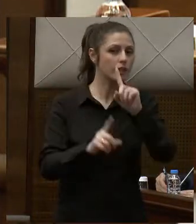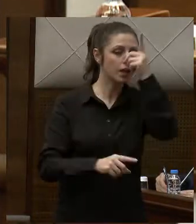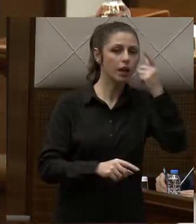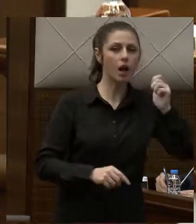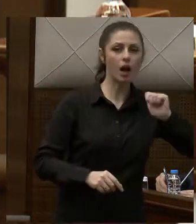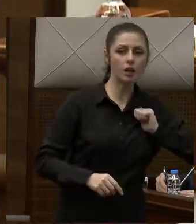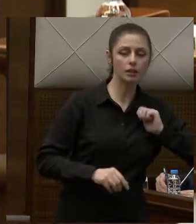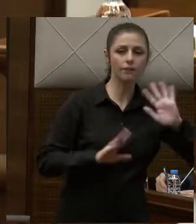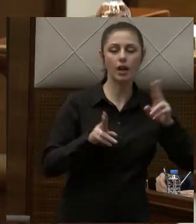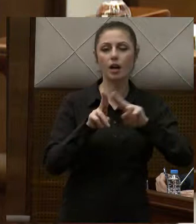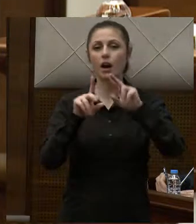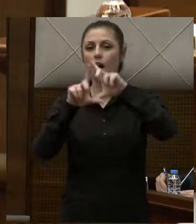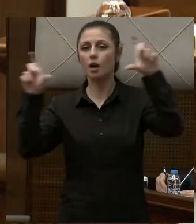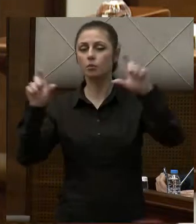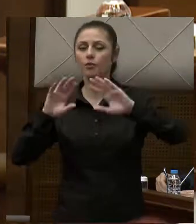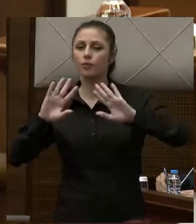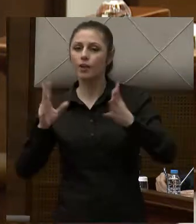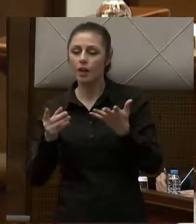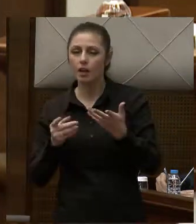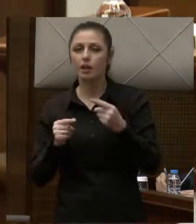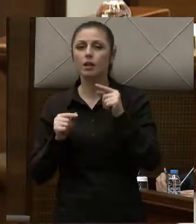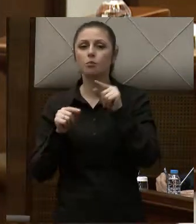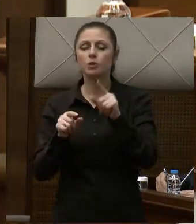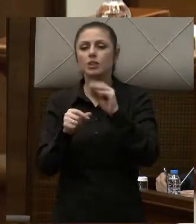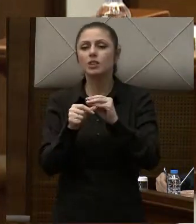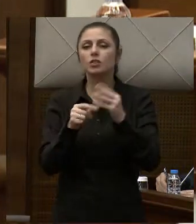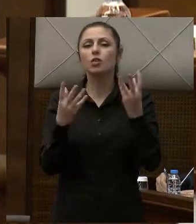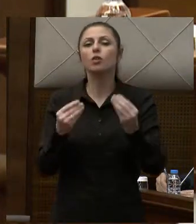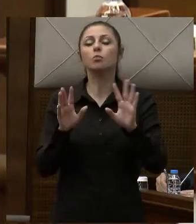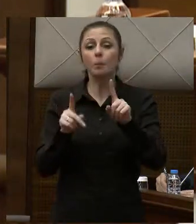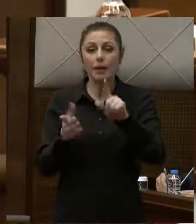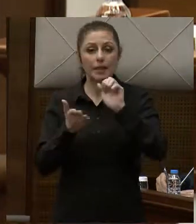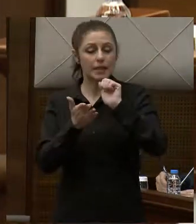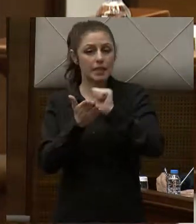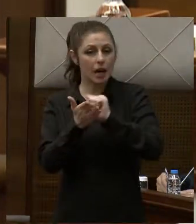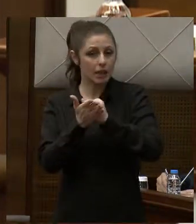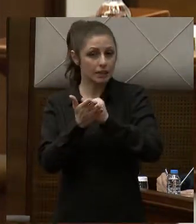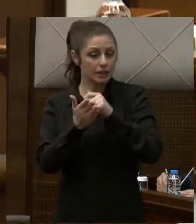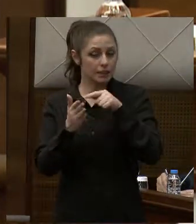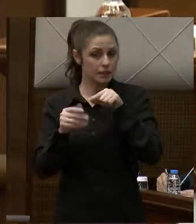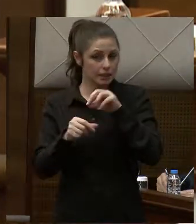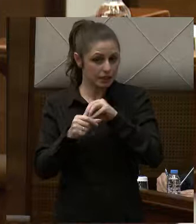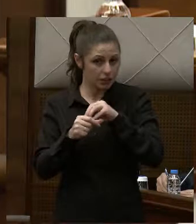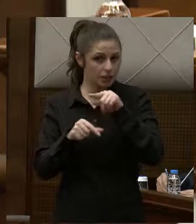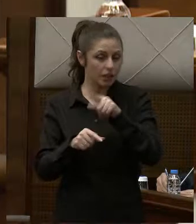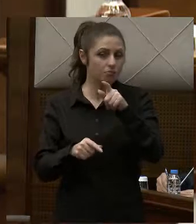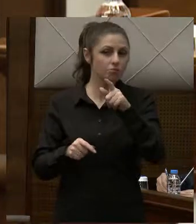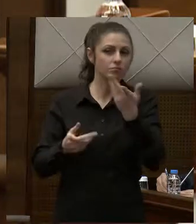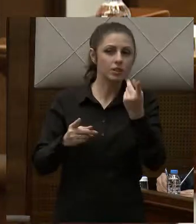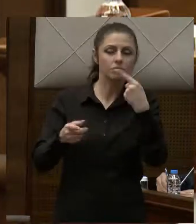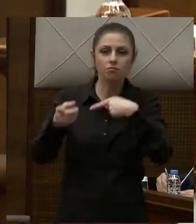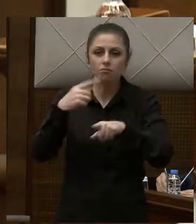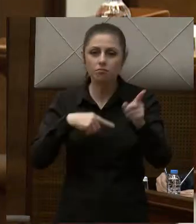yahut kamuda ya da bürokraside yapılanmıyorlar. Gazeteciler kisvesi adı altında da yapılanmaları gayet